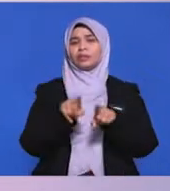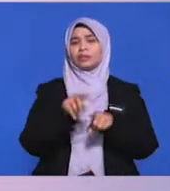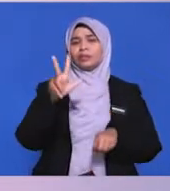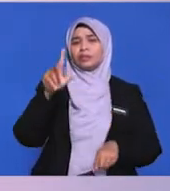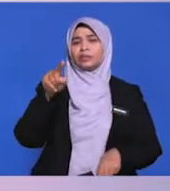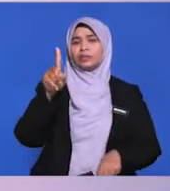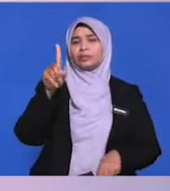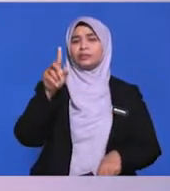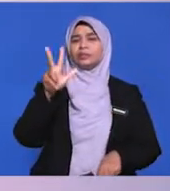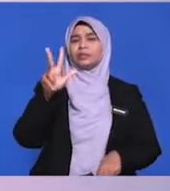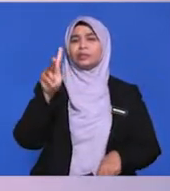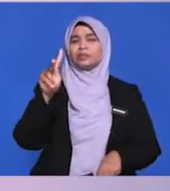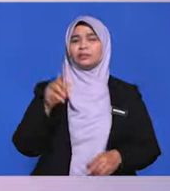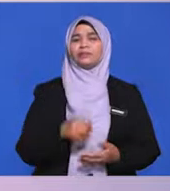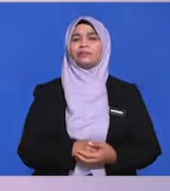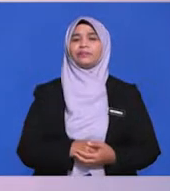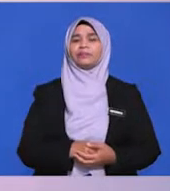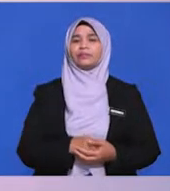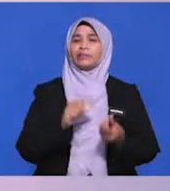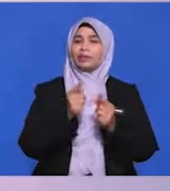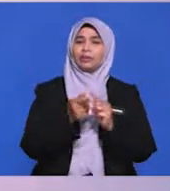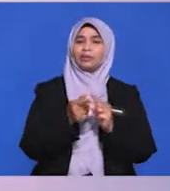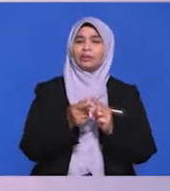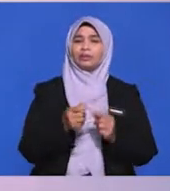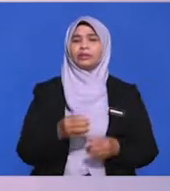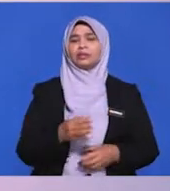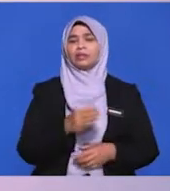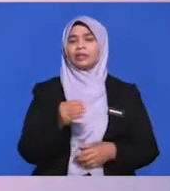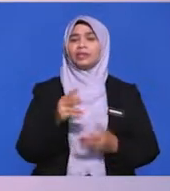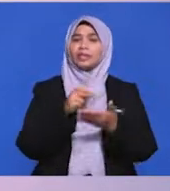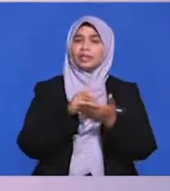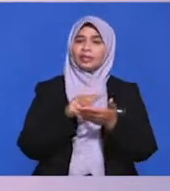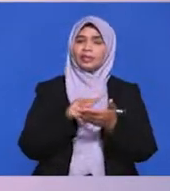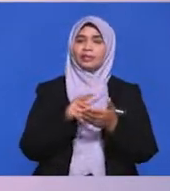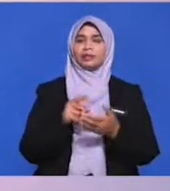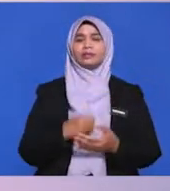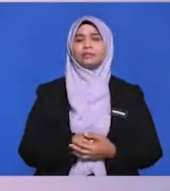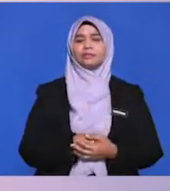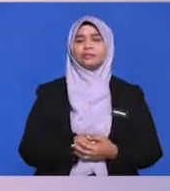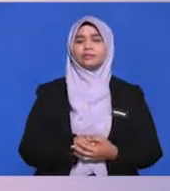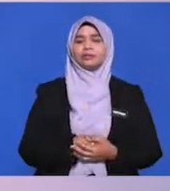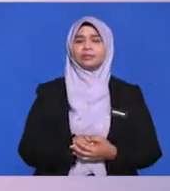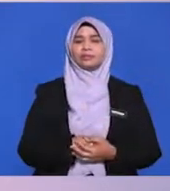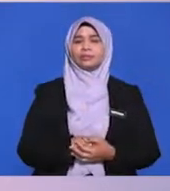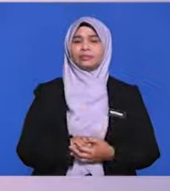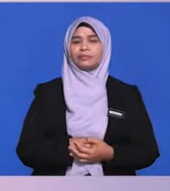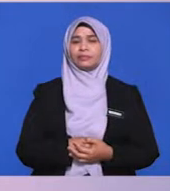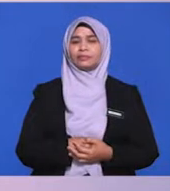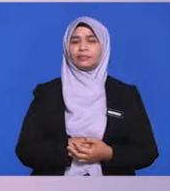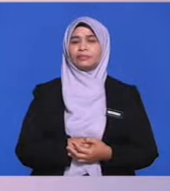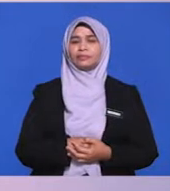gantikan semua maklumat di dalam rumus sekarang dulu Apalagi tekan ke kalender